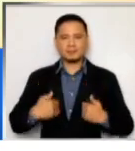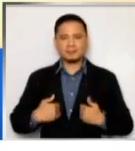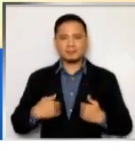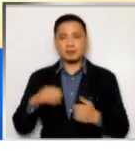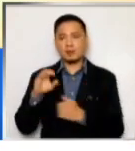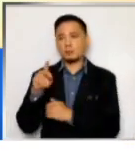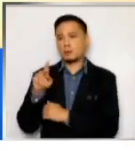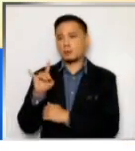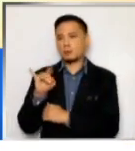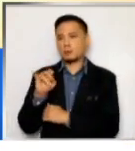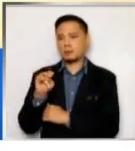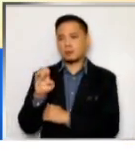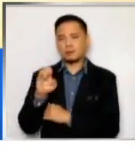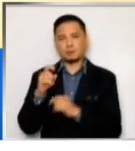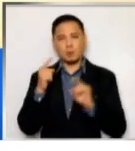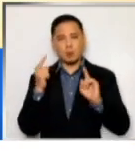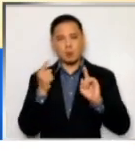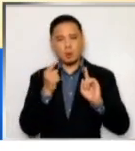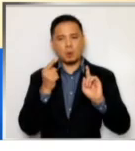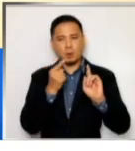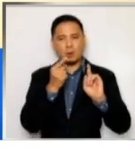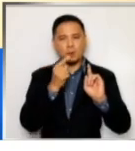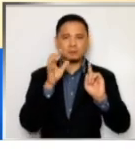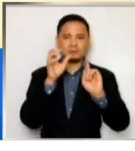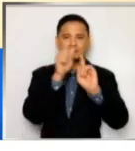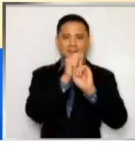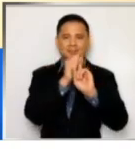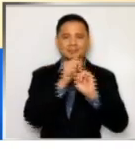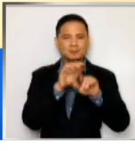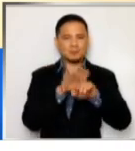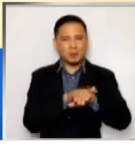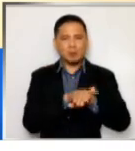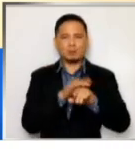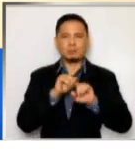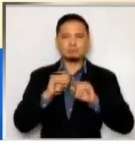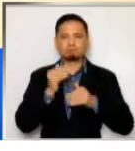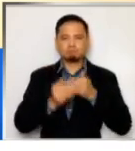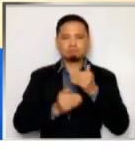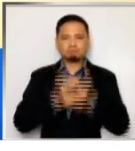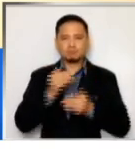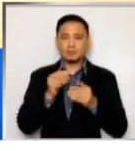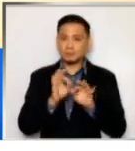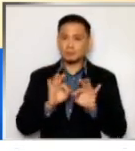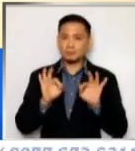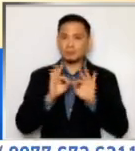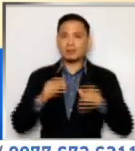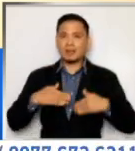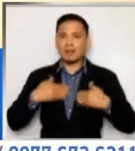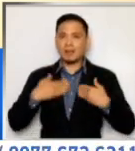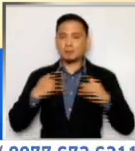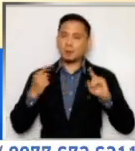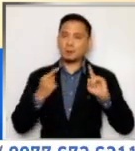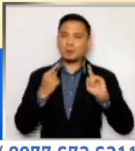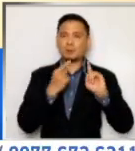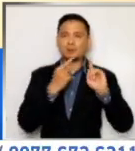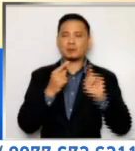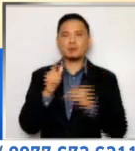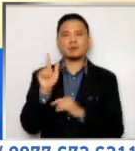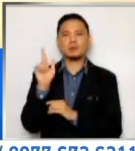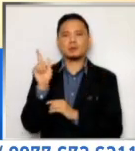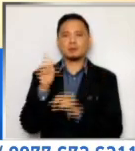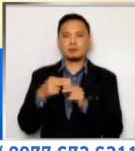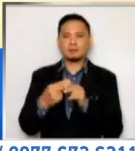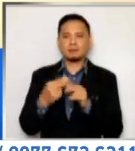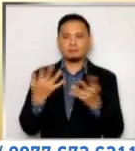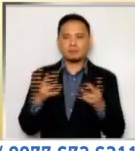kanyang goal weight. Slowly but surely and most importantly, happily. 20 pounds na raw ang nabawas sa kanyang timba.